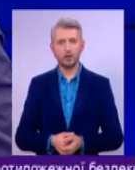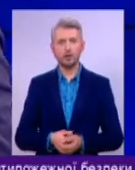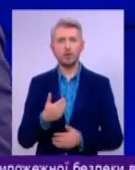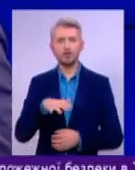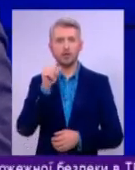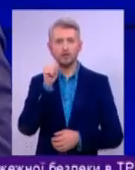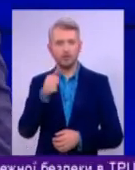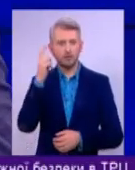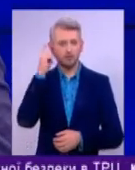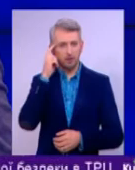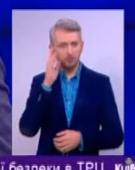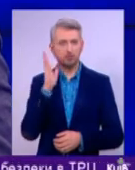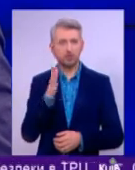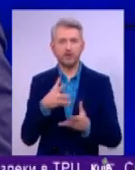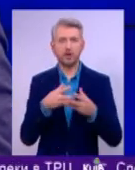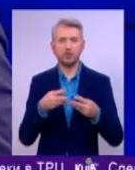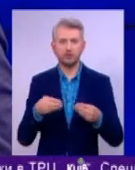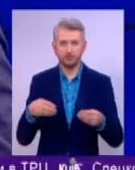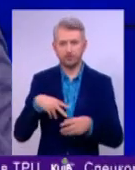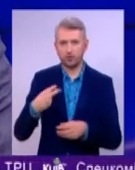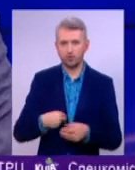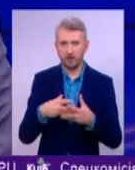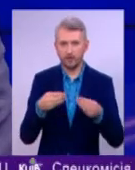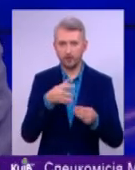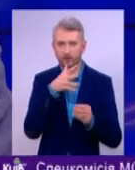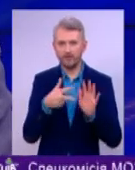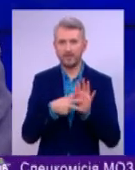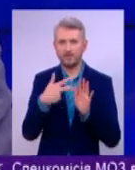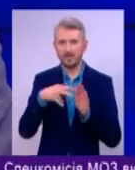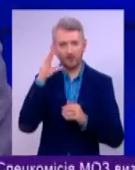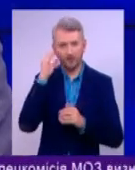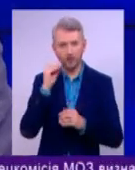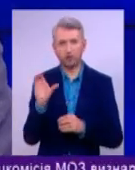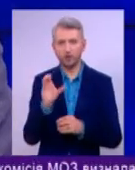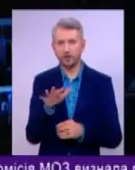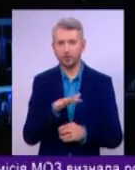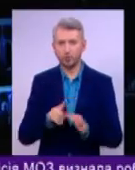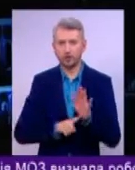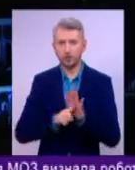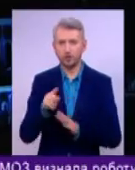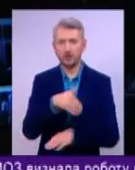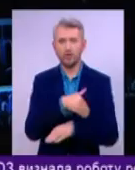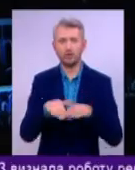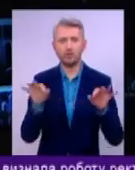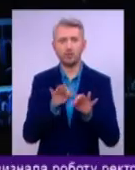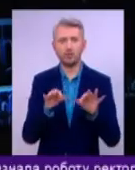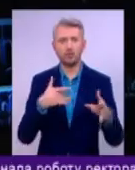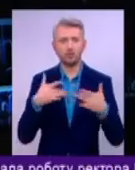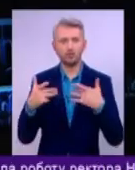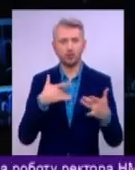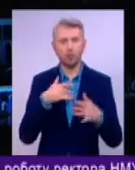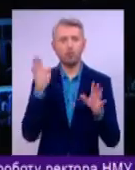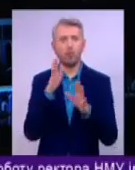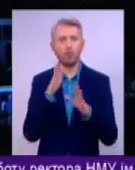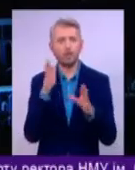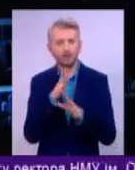Уже завтра до Києва завітає французька весна. О 20:30 на Софійській площі фестиваля розпочнеться вуличним музичним шоу «Повітря».